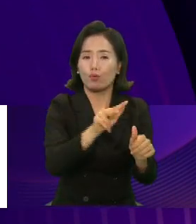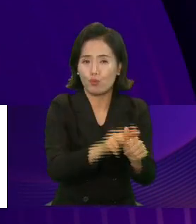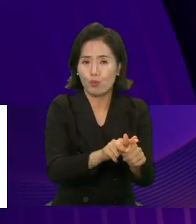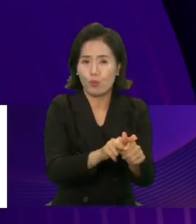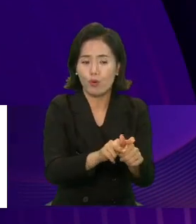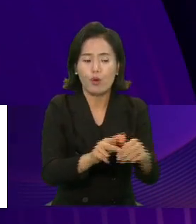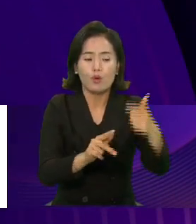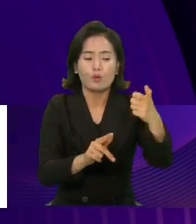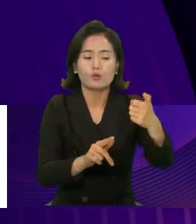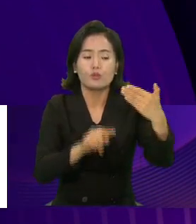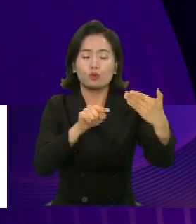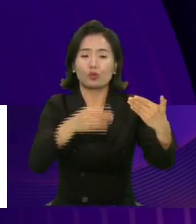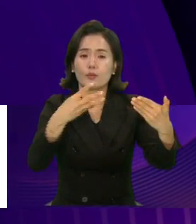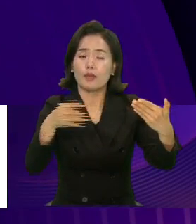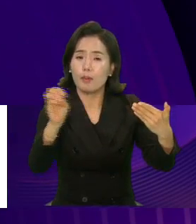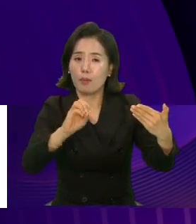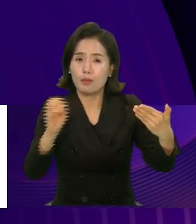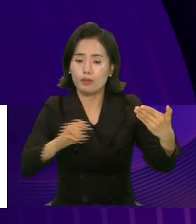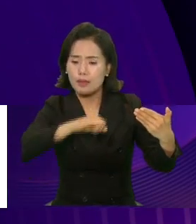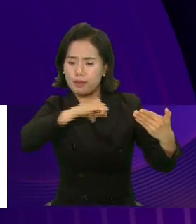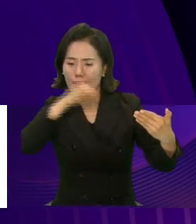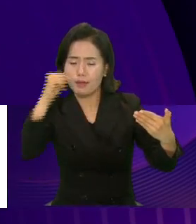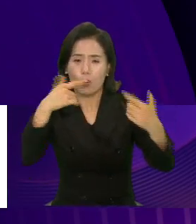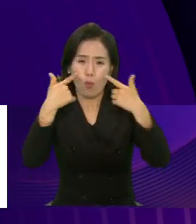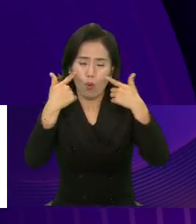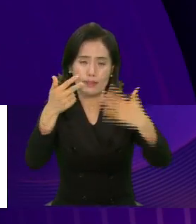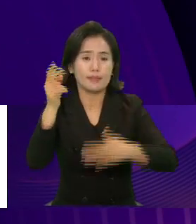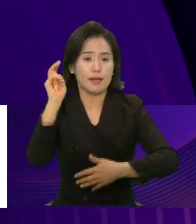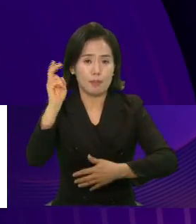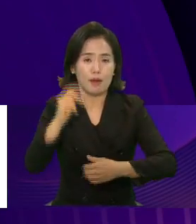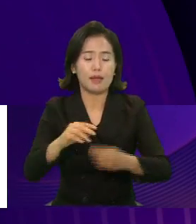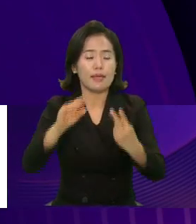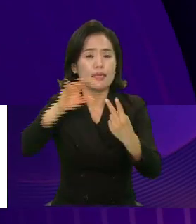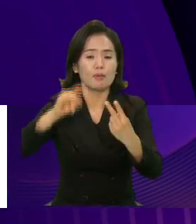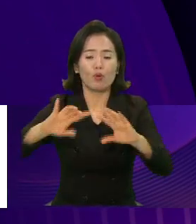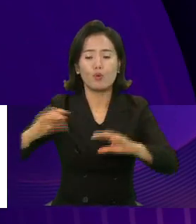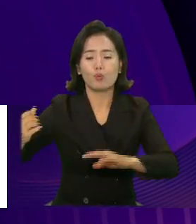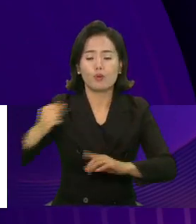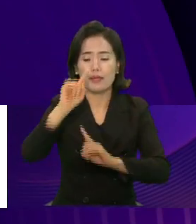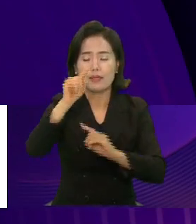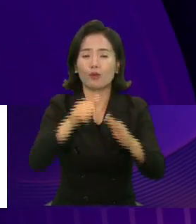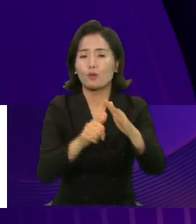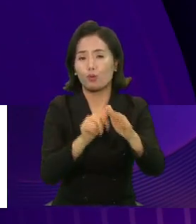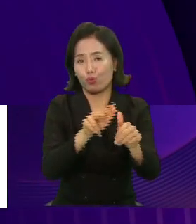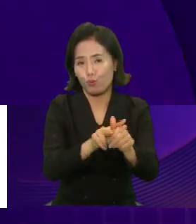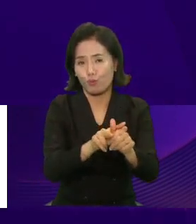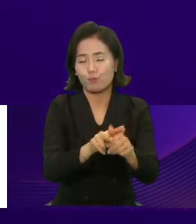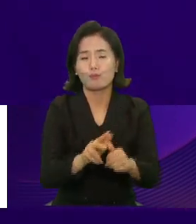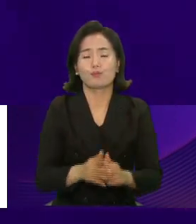후보가 69.4%로 당선이 확실합니다. 2위는 국민의힘 이정현 후보입니다.